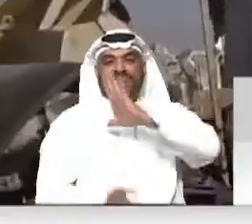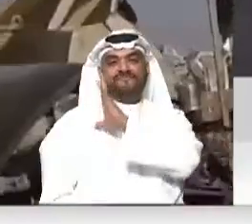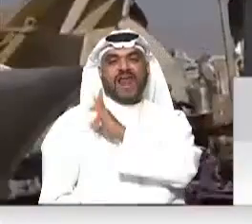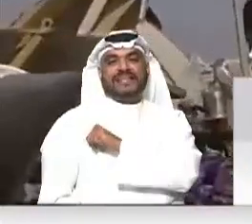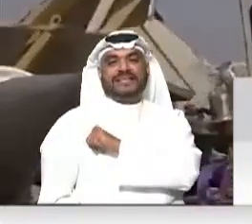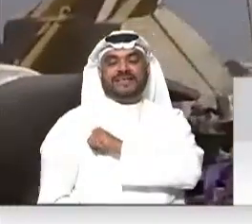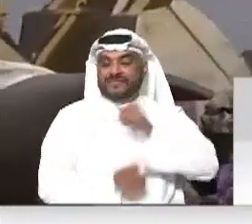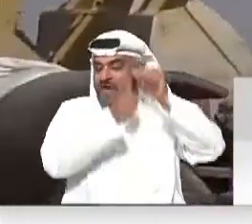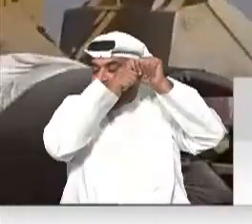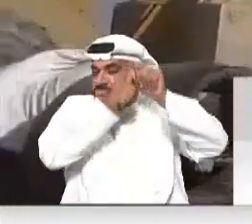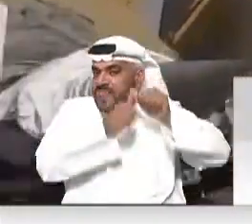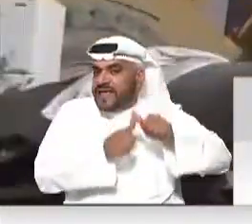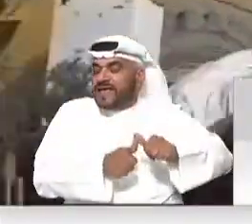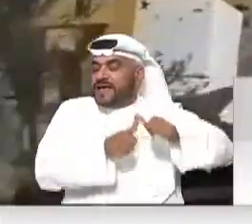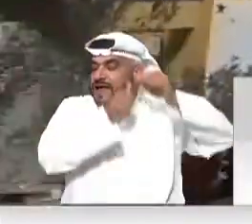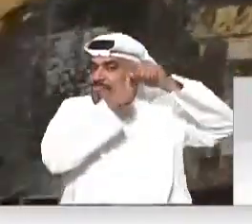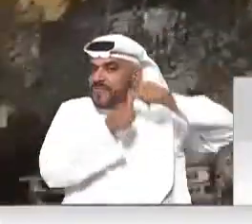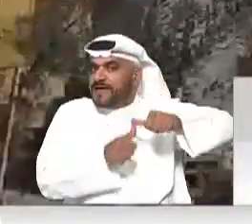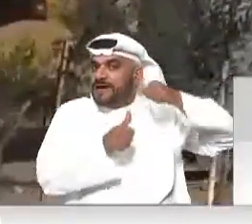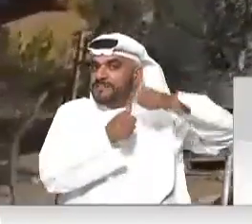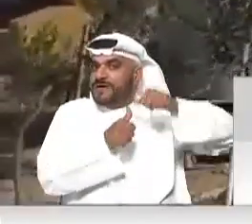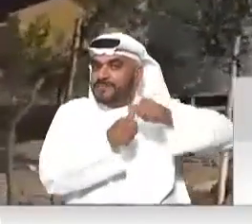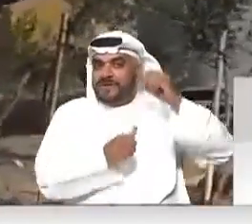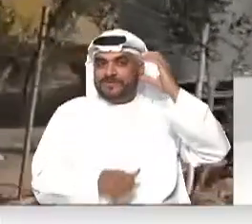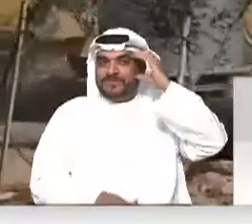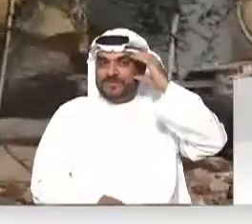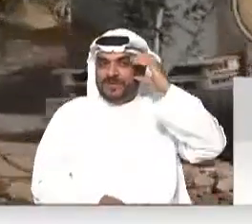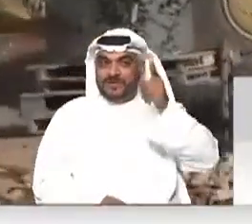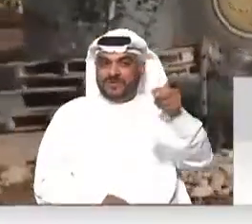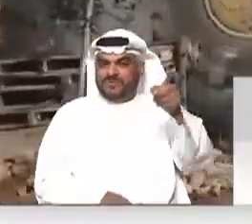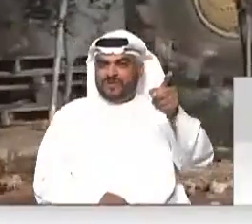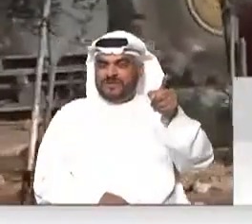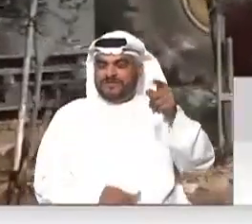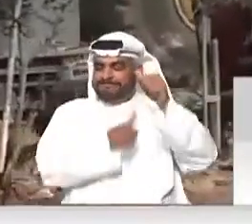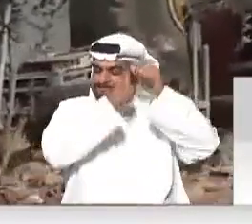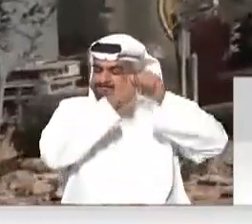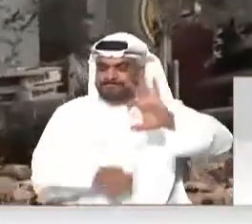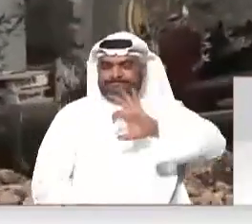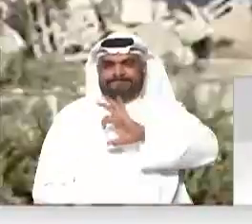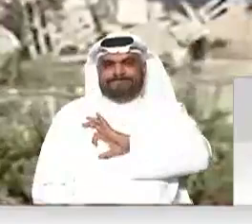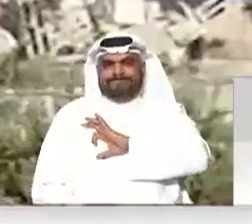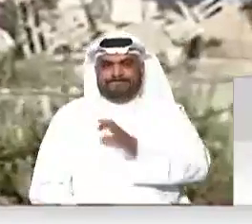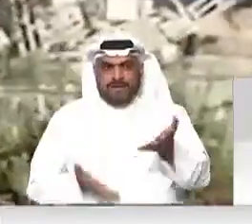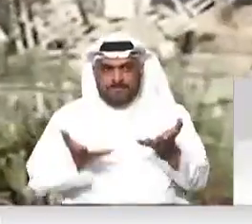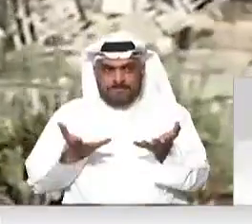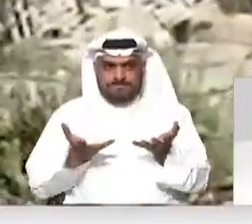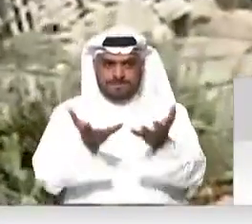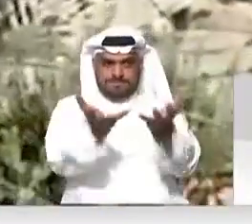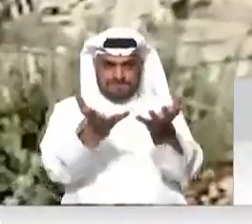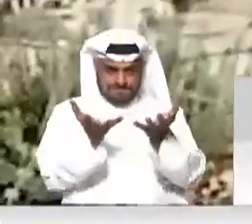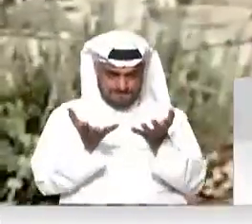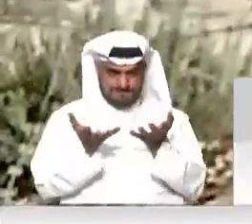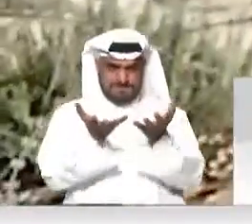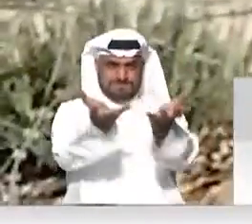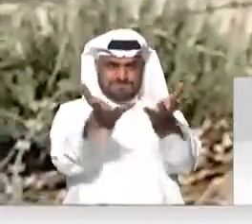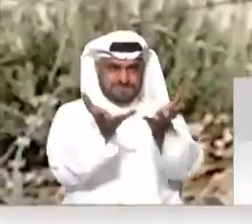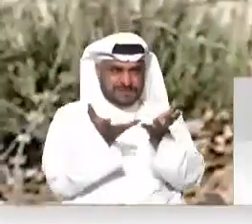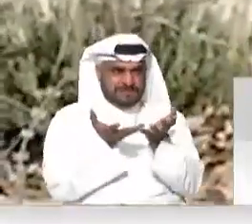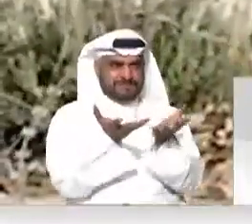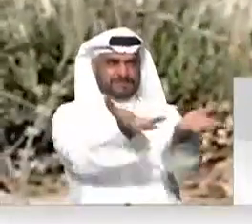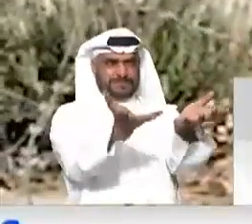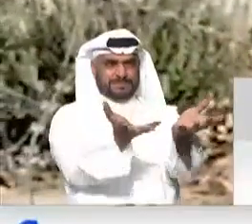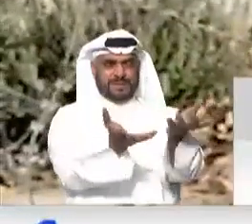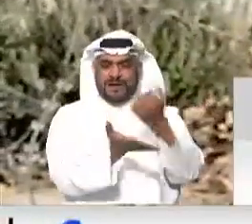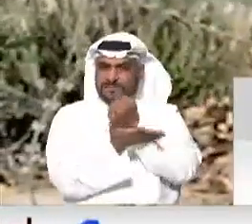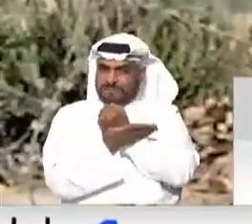فلسطينية لمساندة فلسطيني الداخل المحتل والقدس والضفة الغربية مما يعانوه من قمع